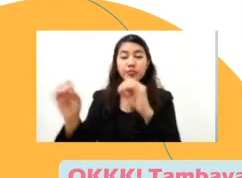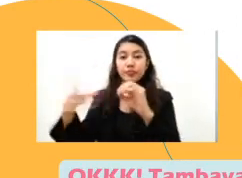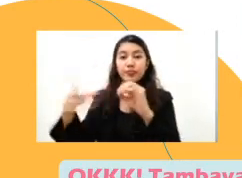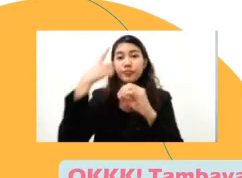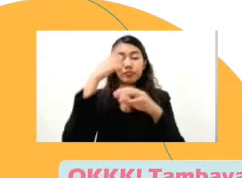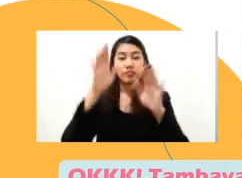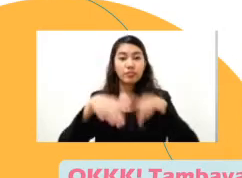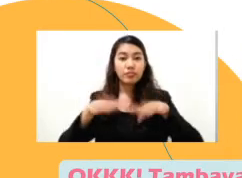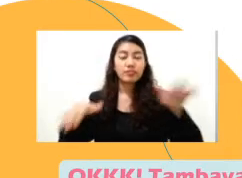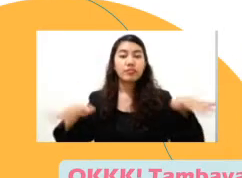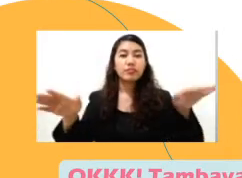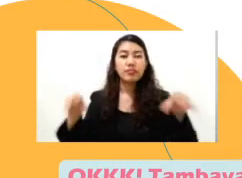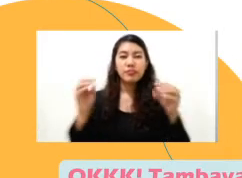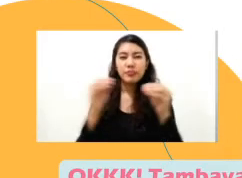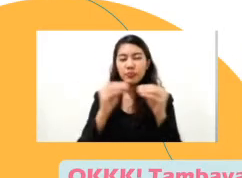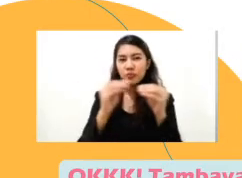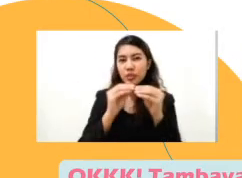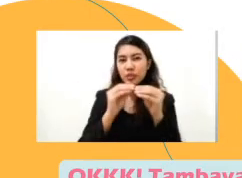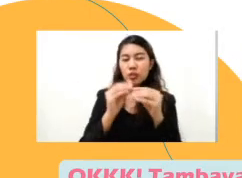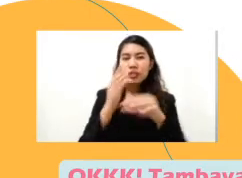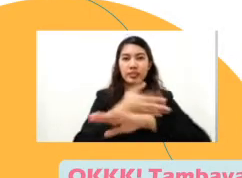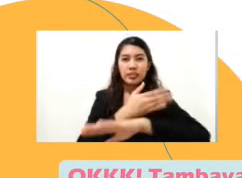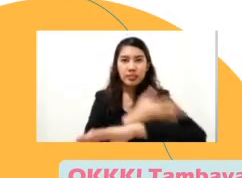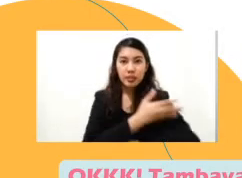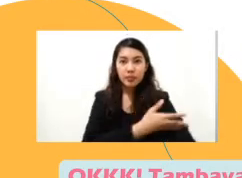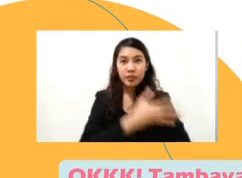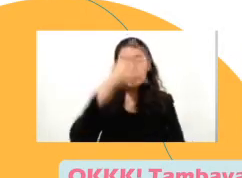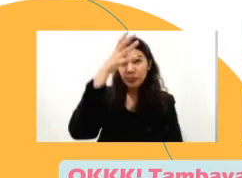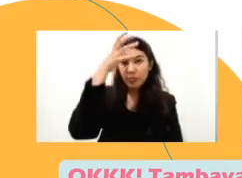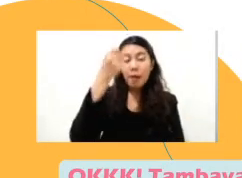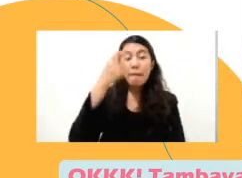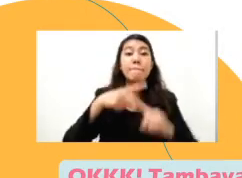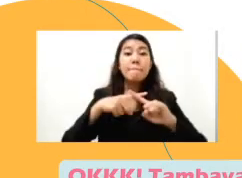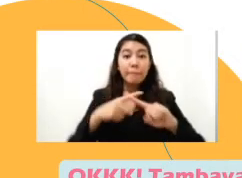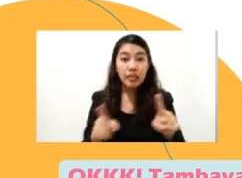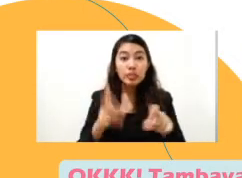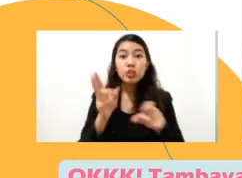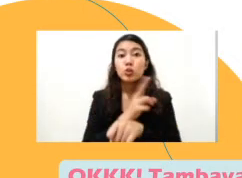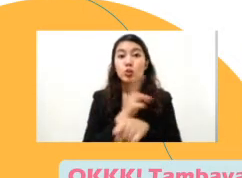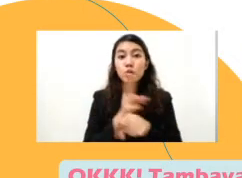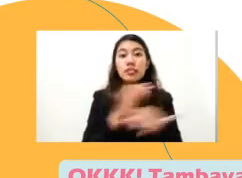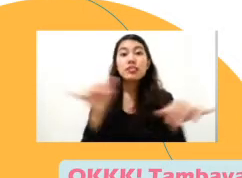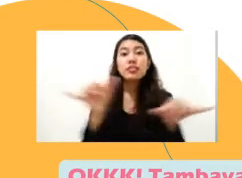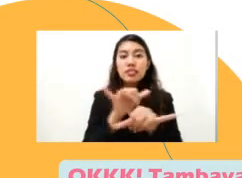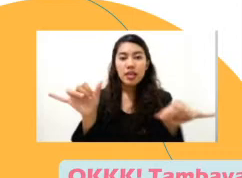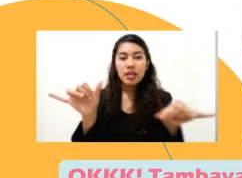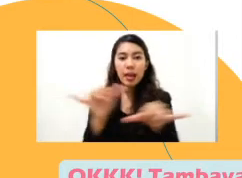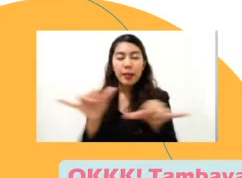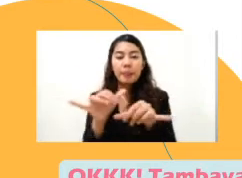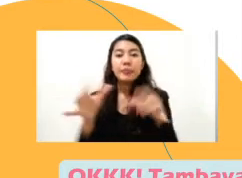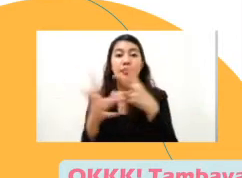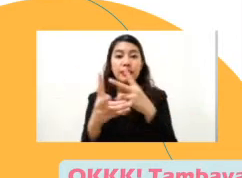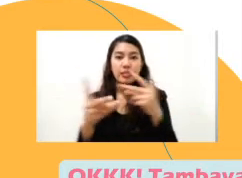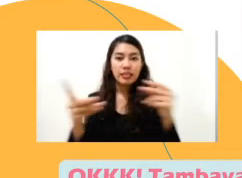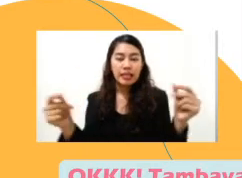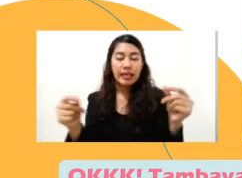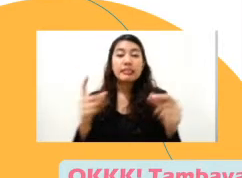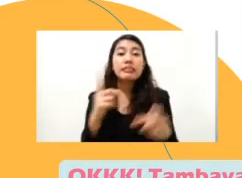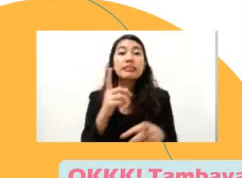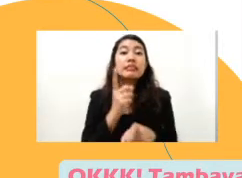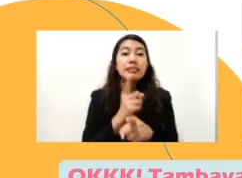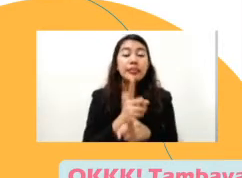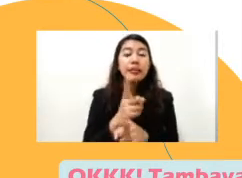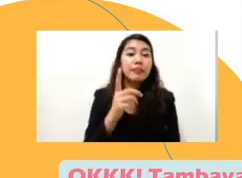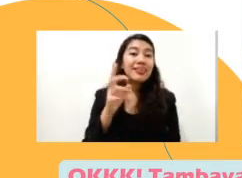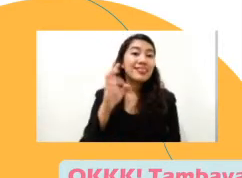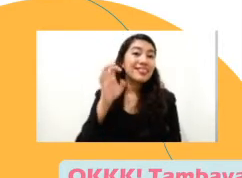lalong yung memory, no, may retention, pero ginagamit din siya sa healing, no, kapag tayo, tama sila Ate Teresa and Ate Erica,